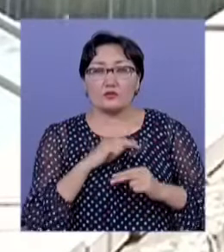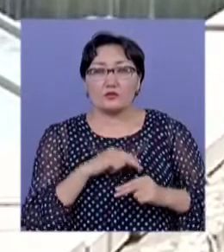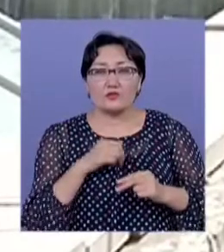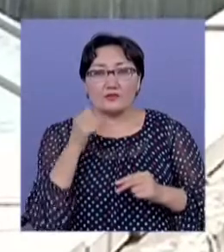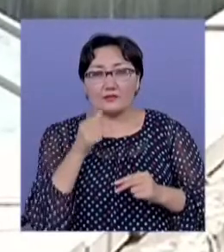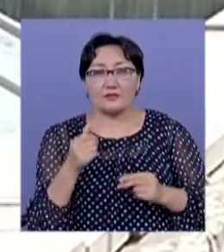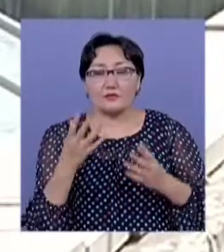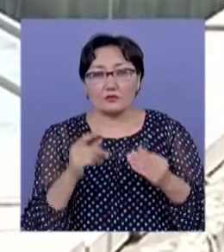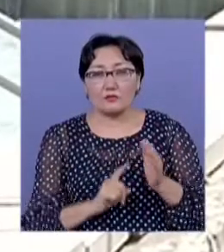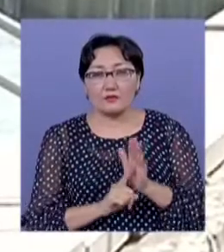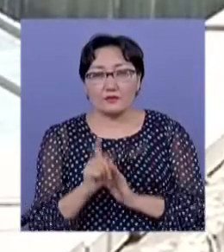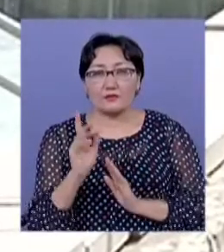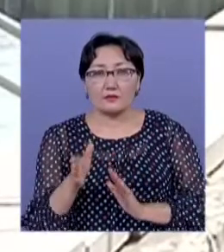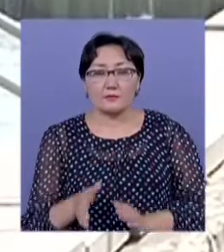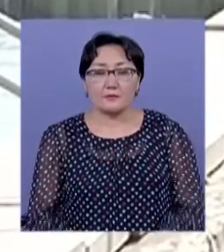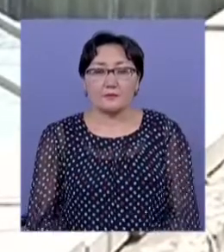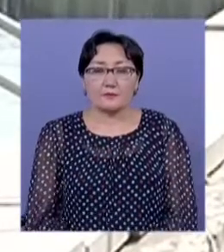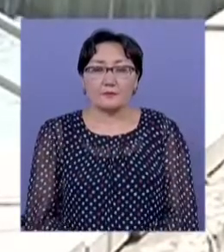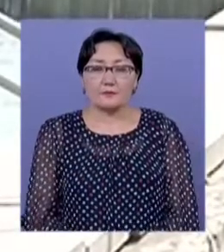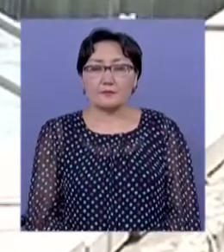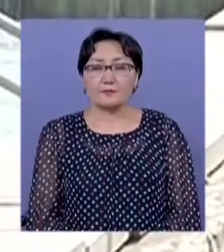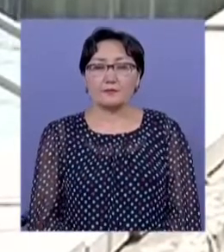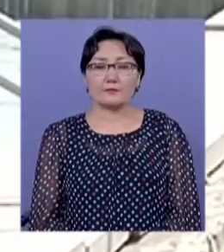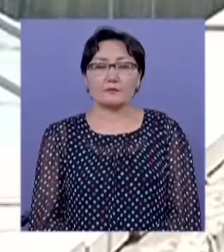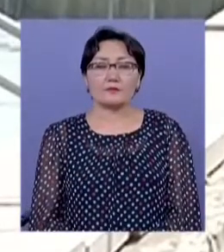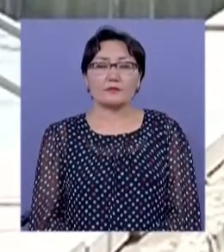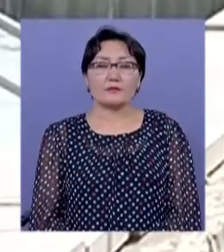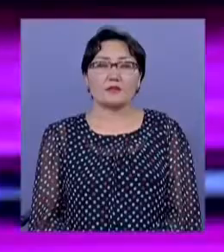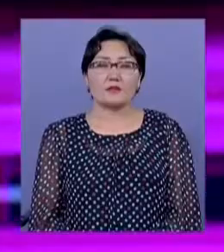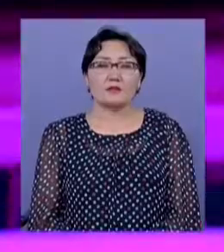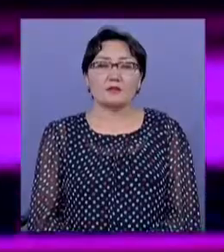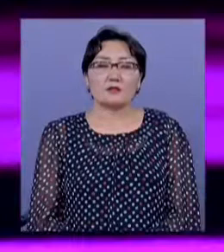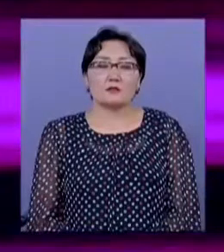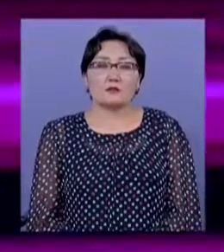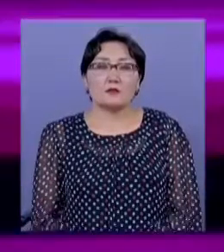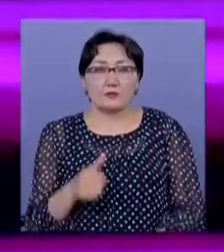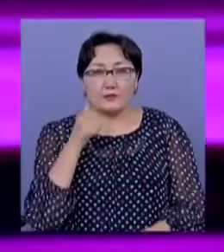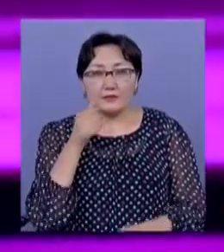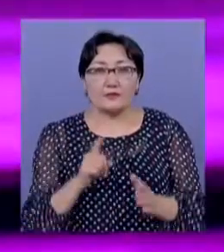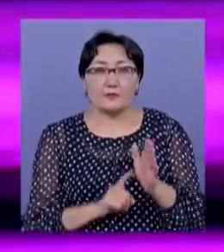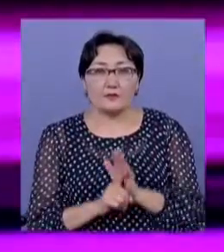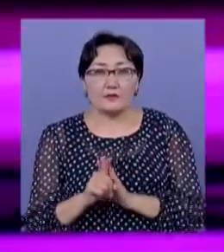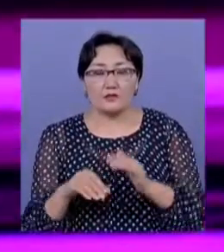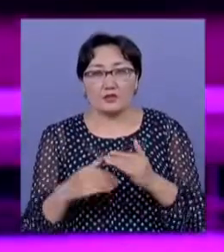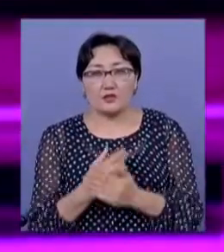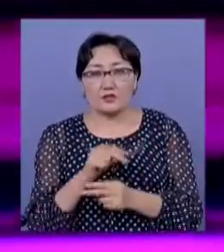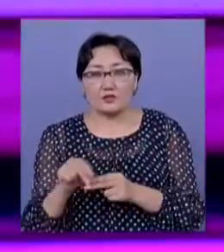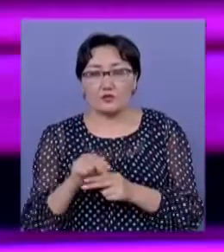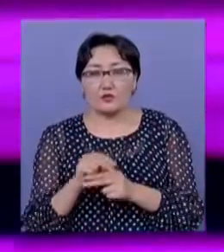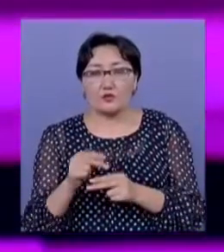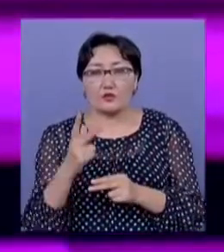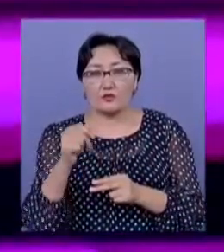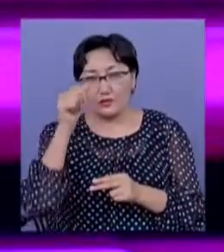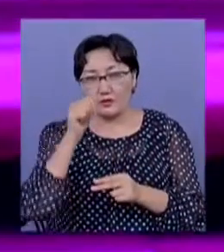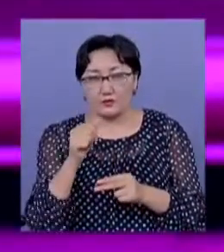ертеңнен басталады. Өмір Әнуарбек, Рашид Шүкіралиев, Алматы телеарнасы. Ертең басталған жаңарту жұмыстарын 3 ай